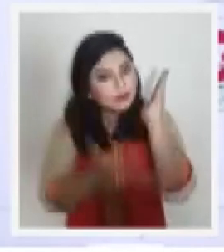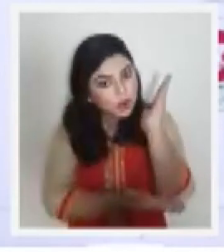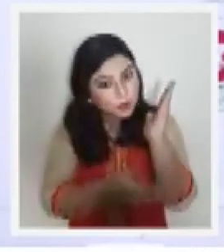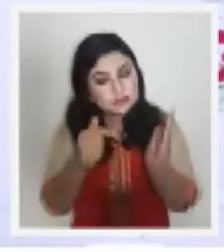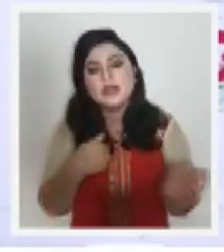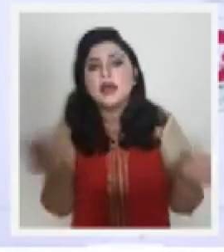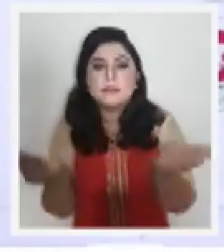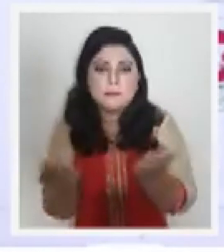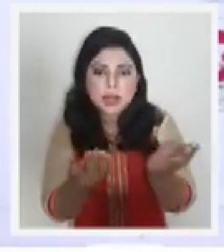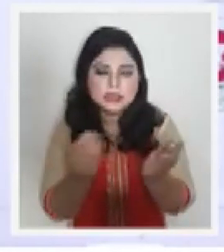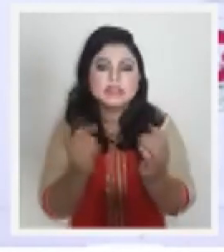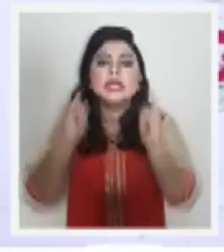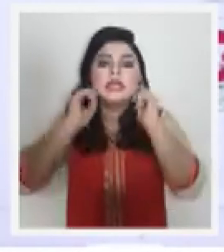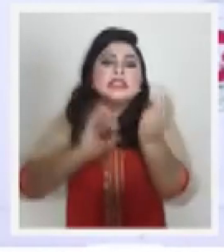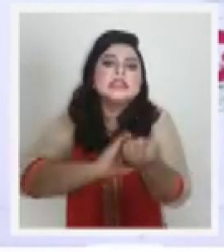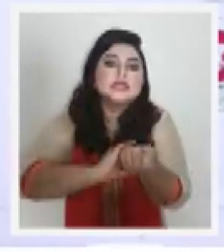পর্যন্ত